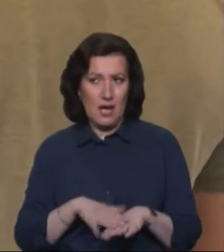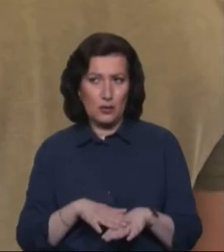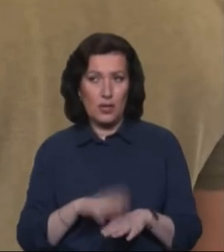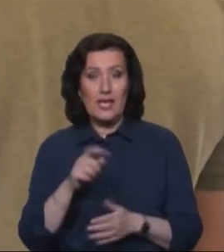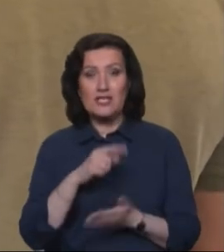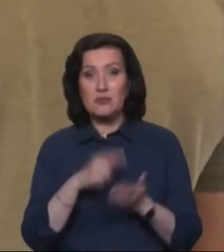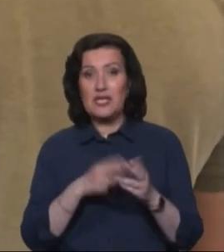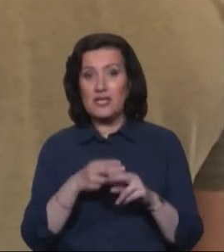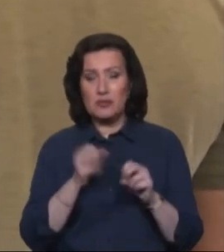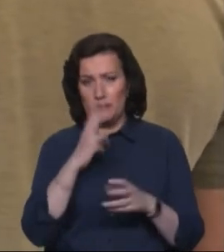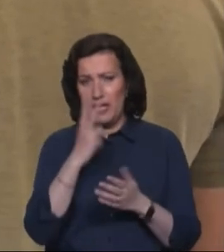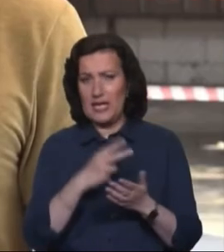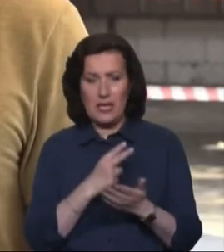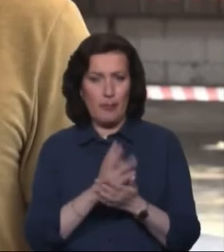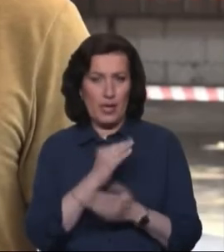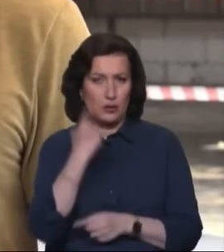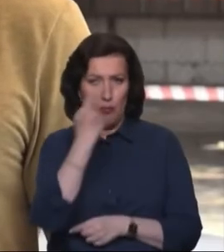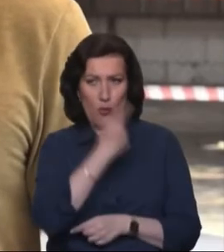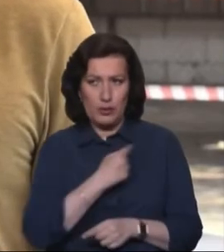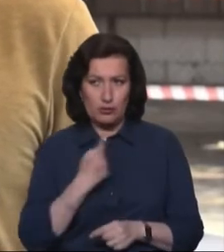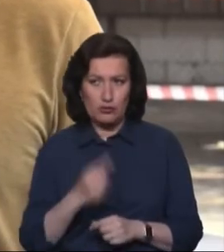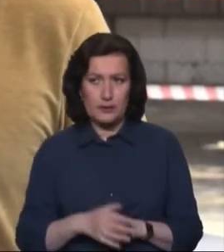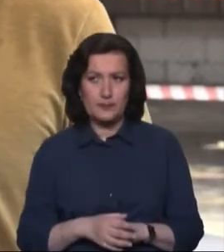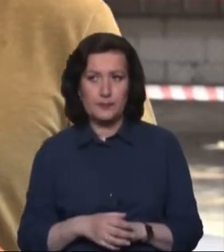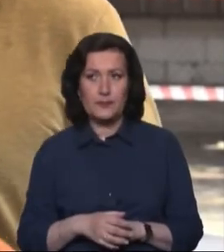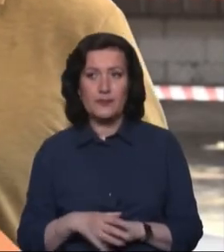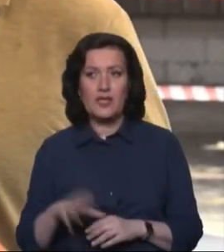з питань безпеки не показуємо обличчя